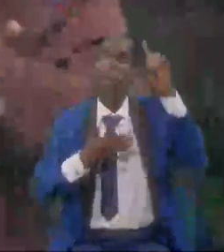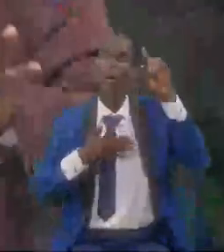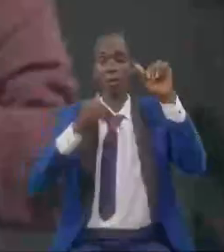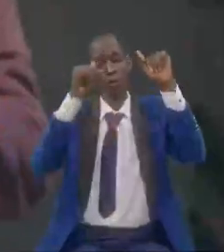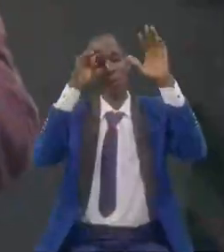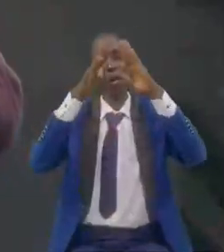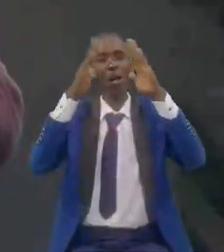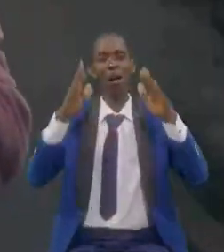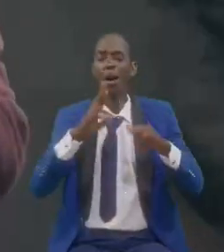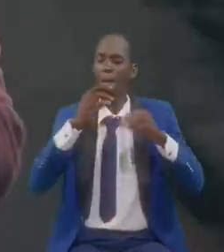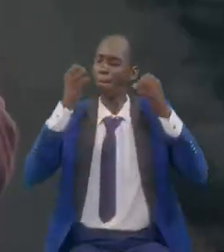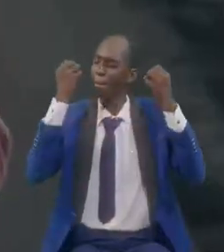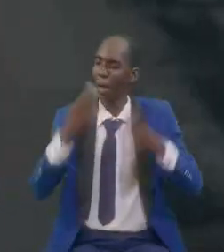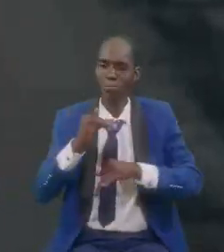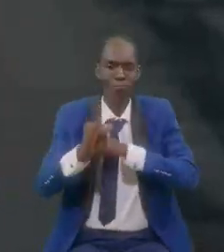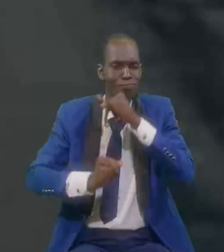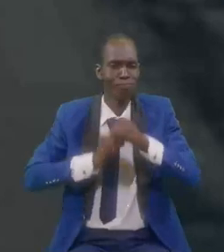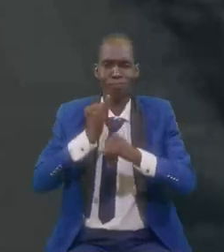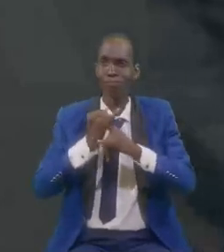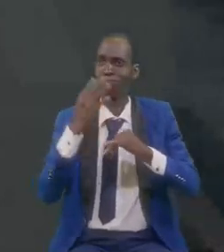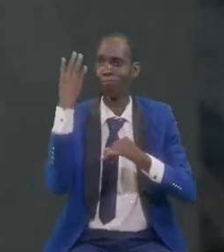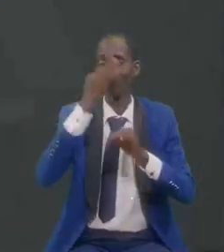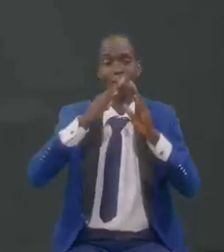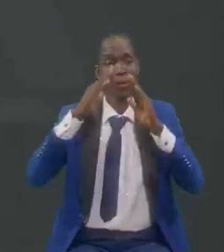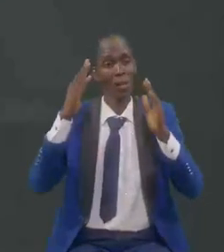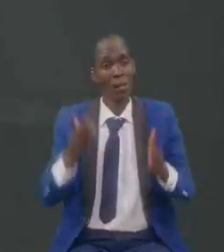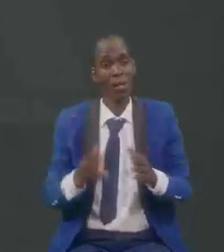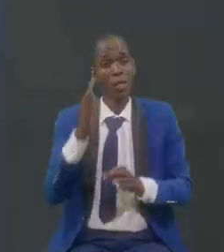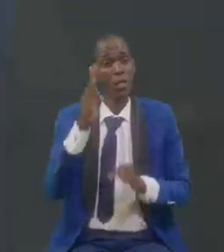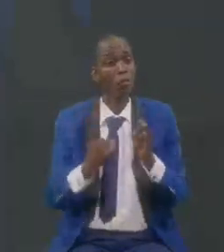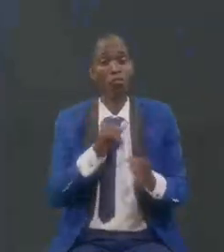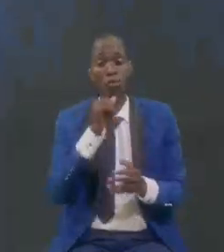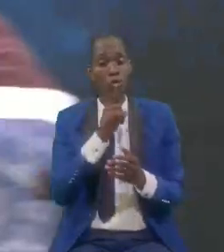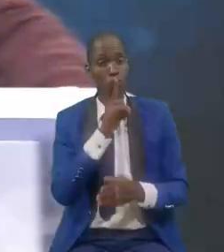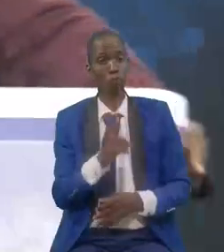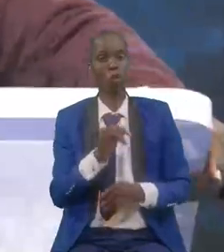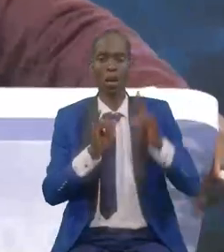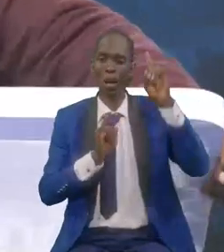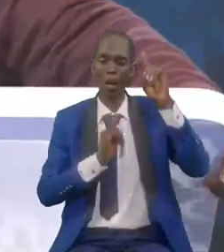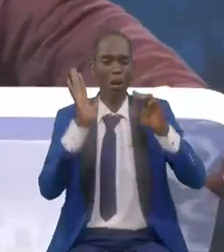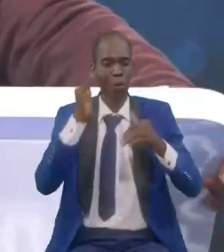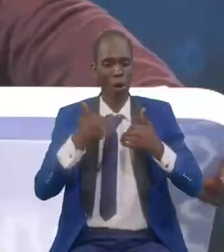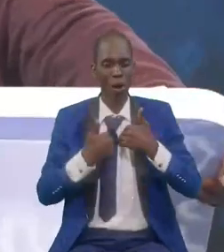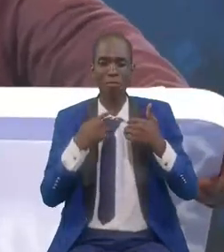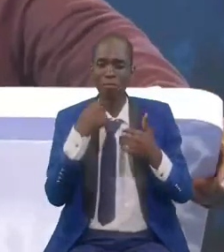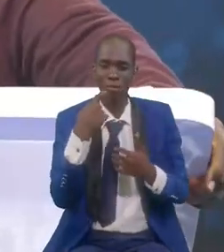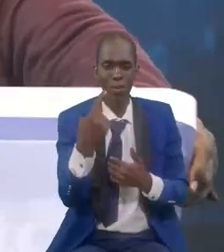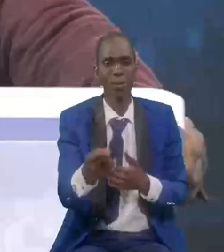mon Père. Si cela n'était pas, je vous l'aurais dit. Je vais vous préparer une